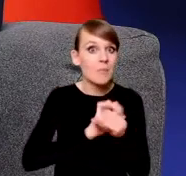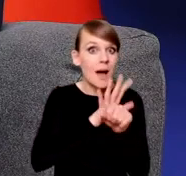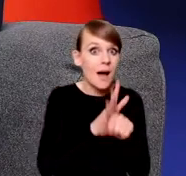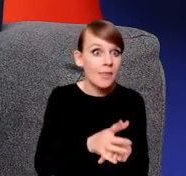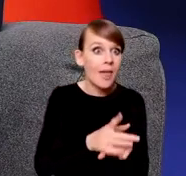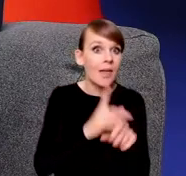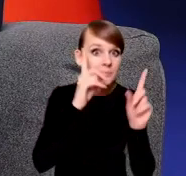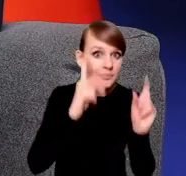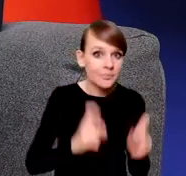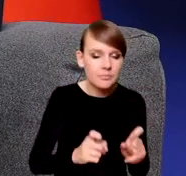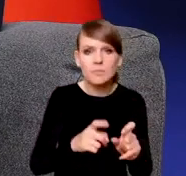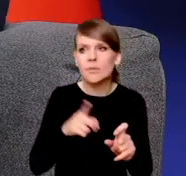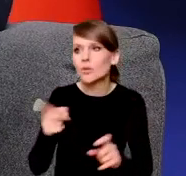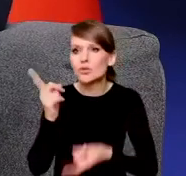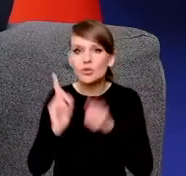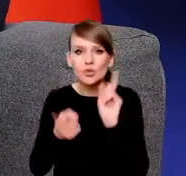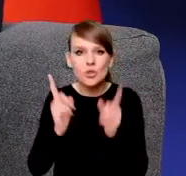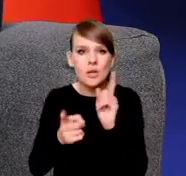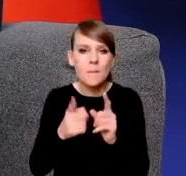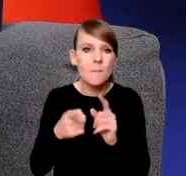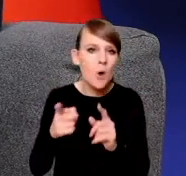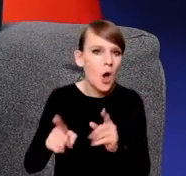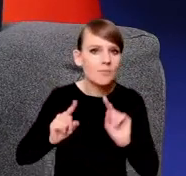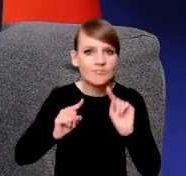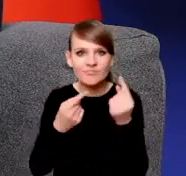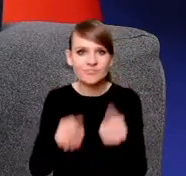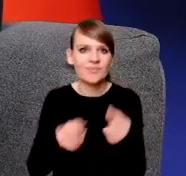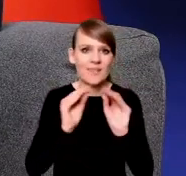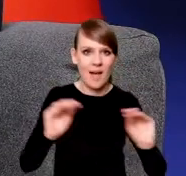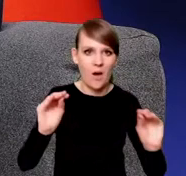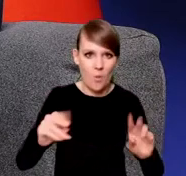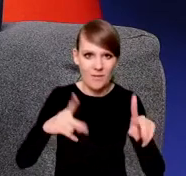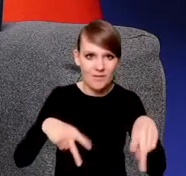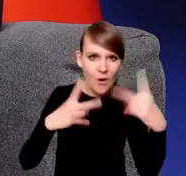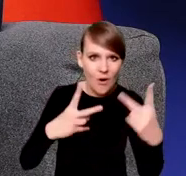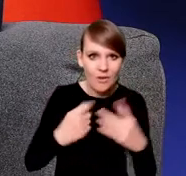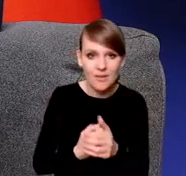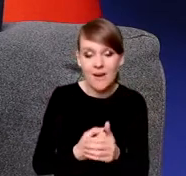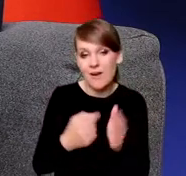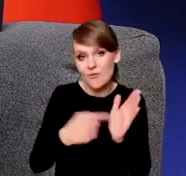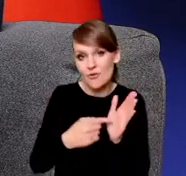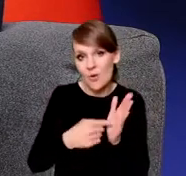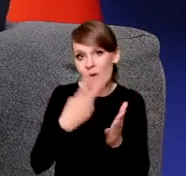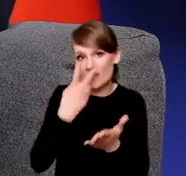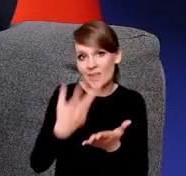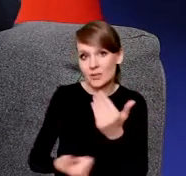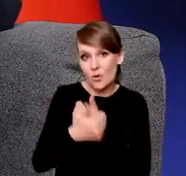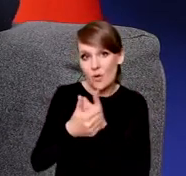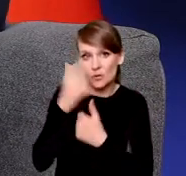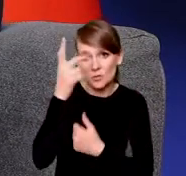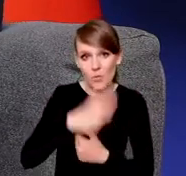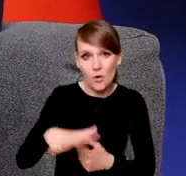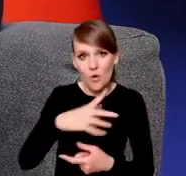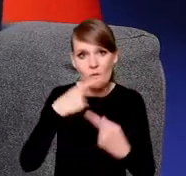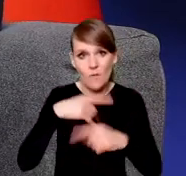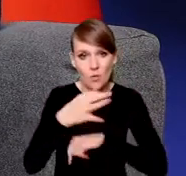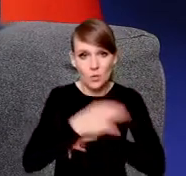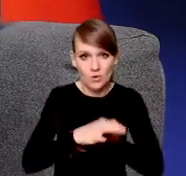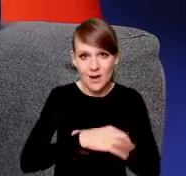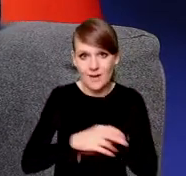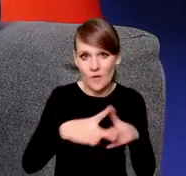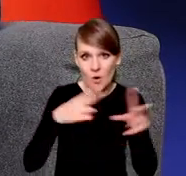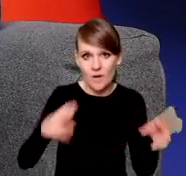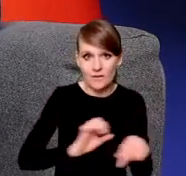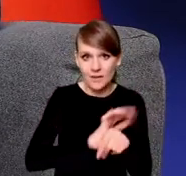do wprowadzenia tego rodzaju rozwiązań. Więc to taki najbardziej wymierny przykład tej społecznej odpowiedzialności uczelni w kontekście pandemicznym. No ale